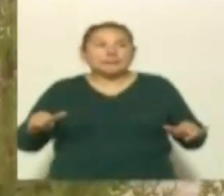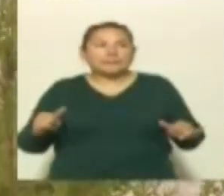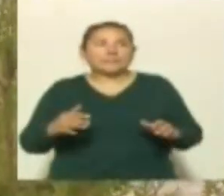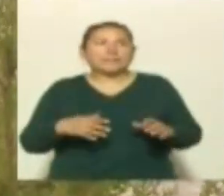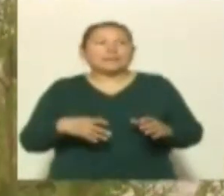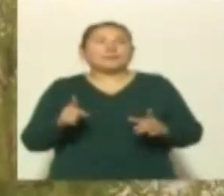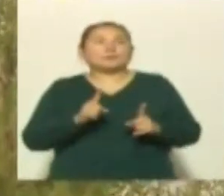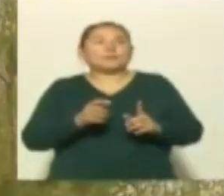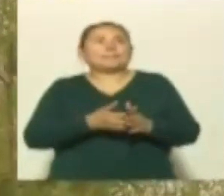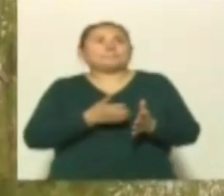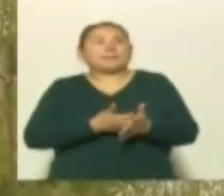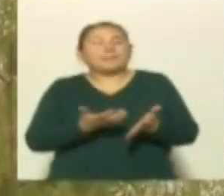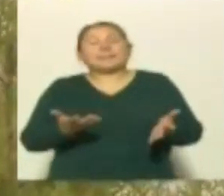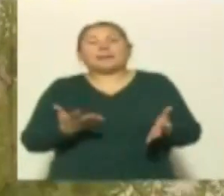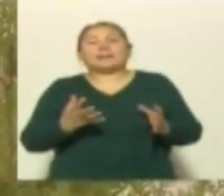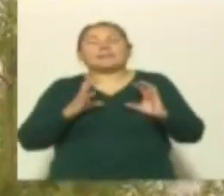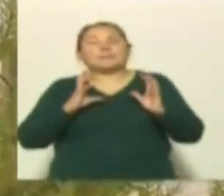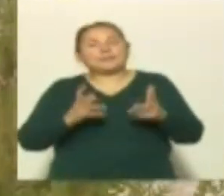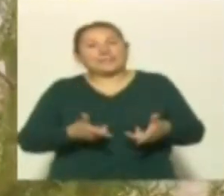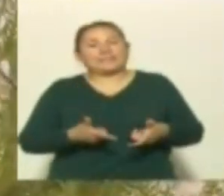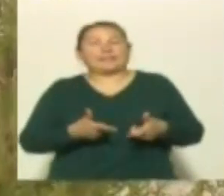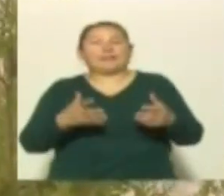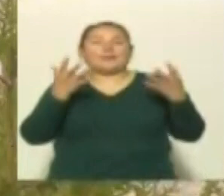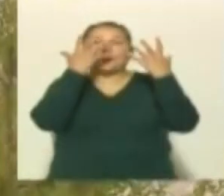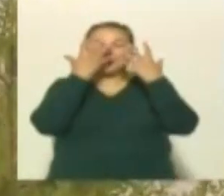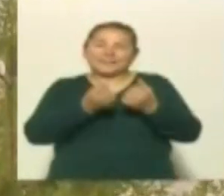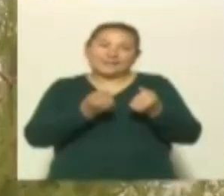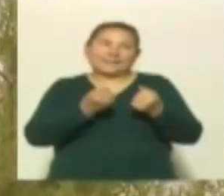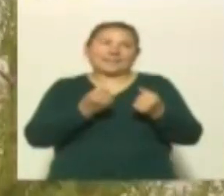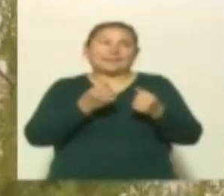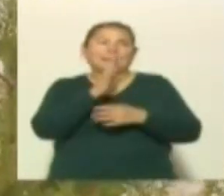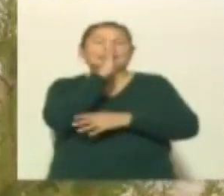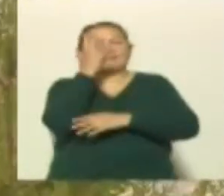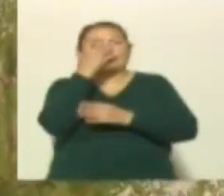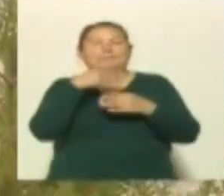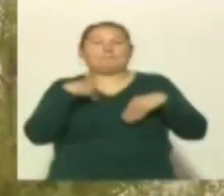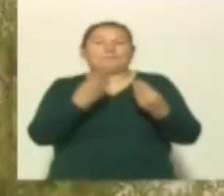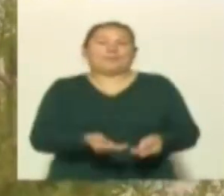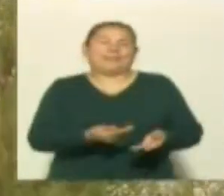аймақта жетпейтін бір дүниенің бірі көлеңке менен өттегі.